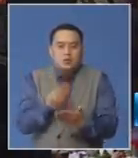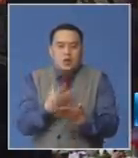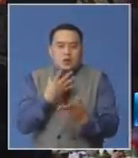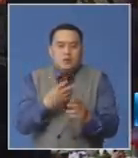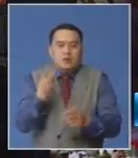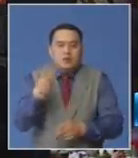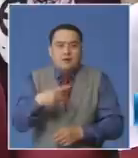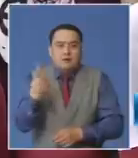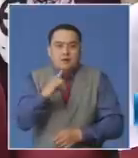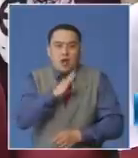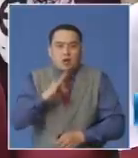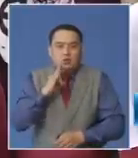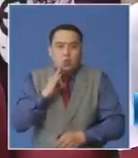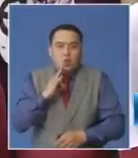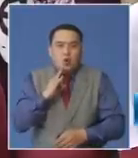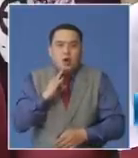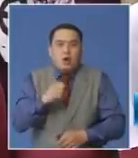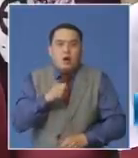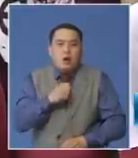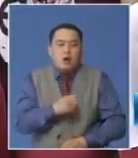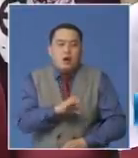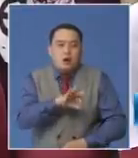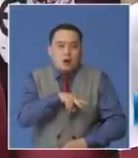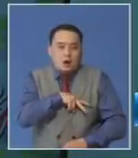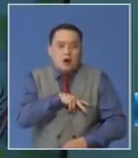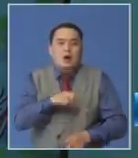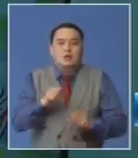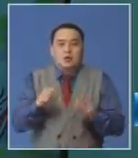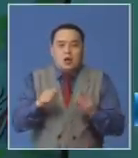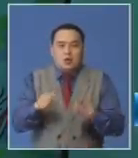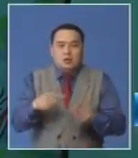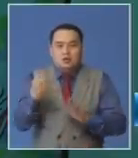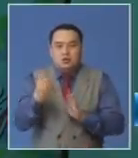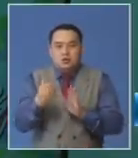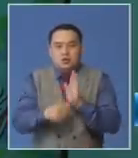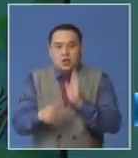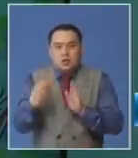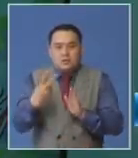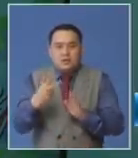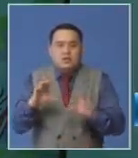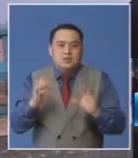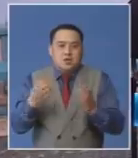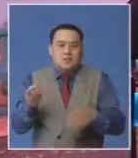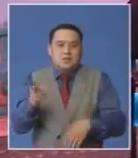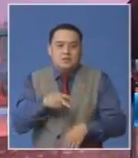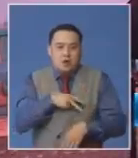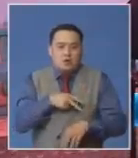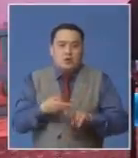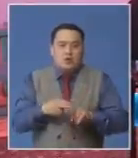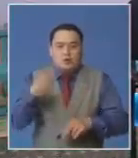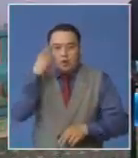21 женщин all достойно подвески all the наука 62 обладательницами серебряные подвески